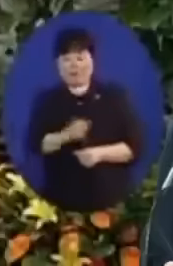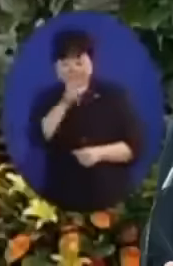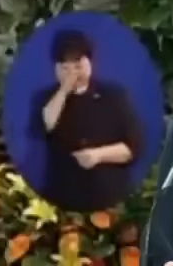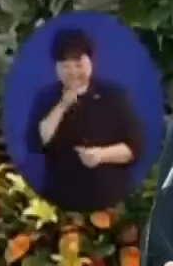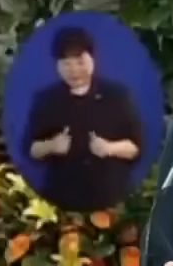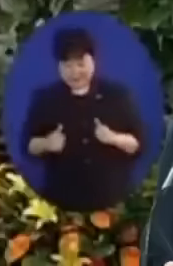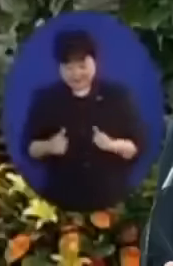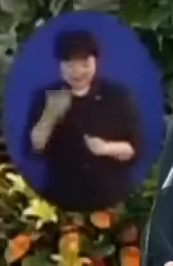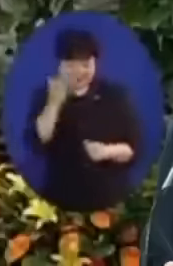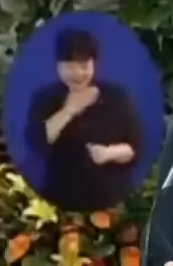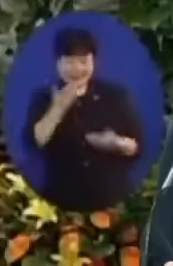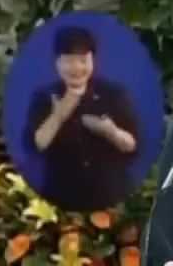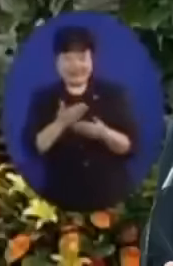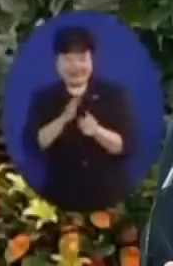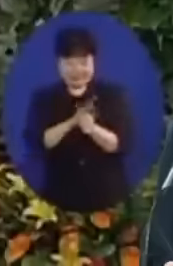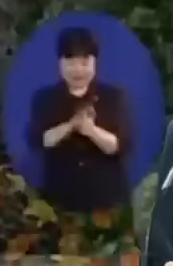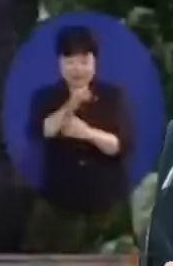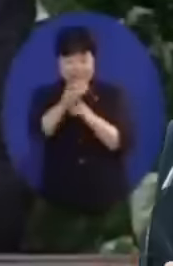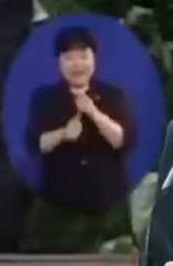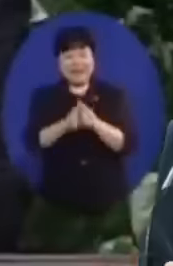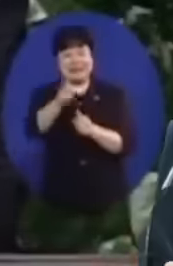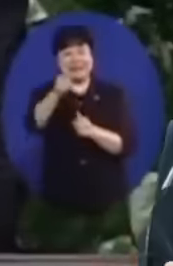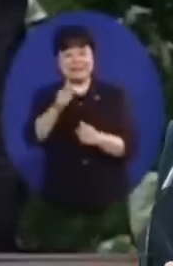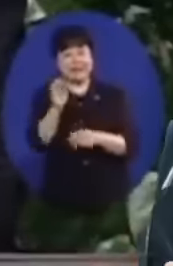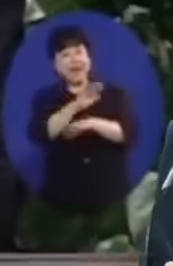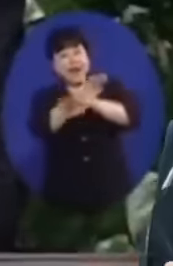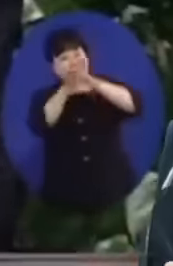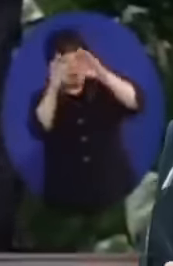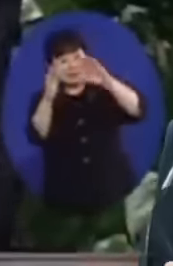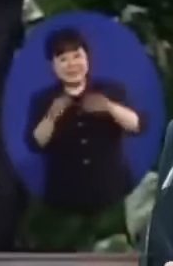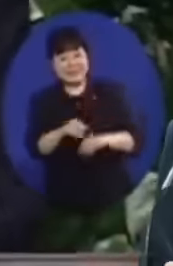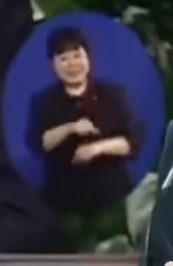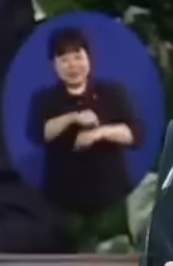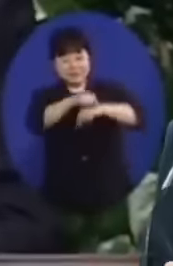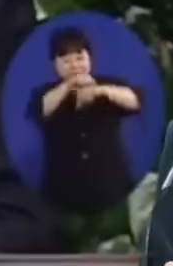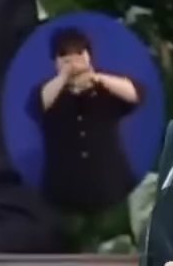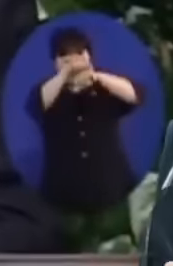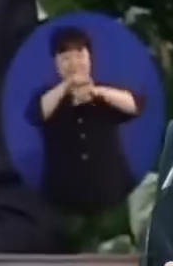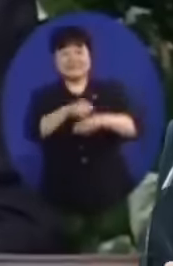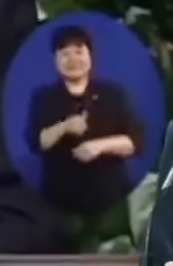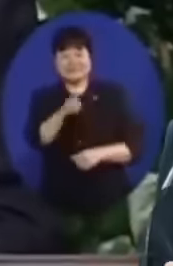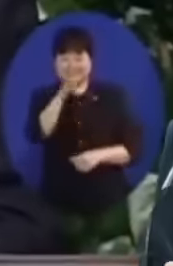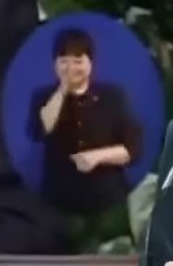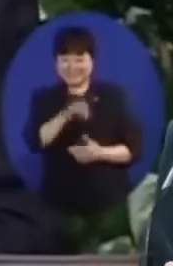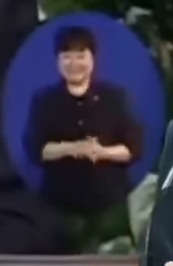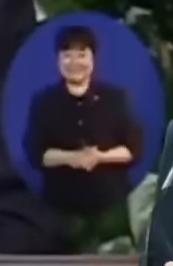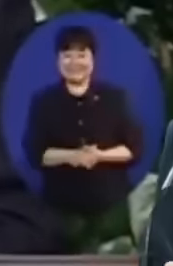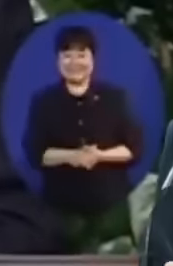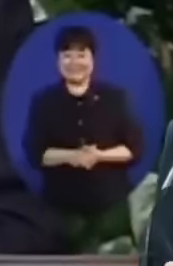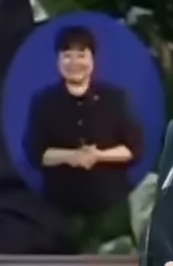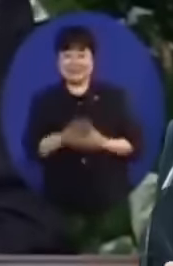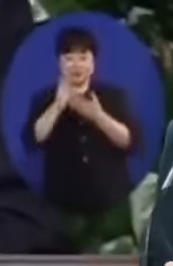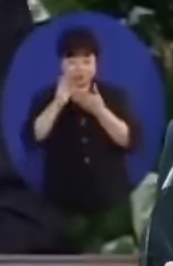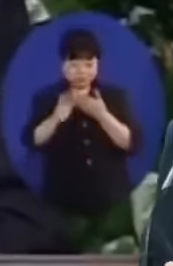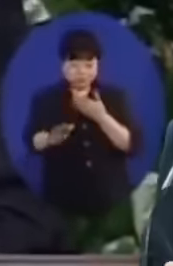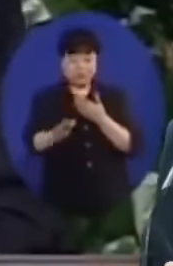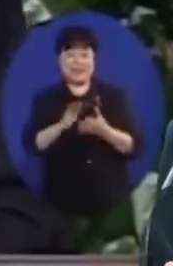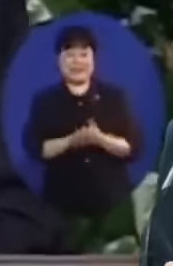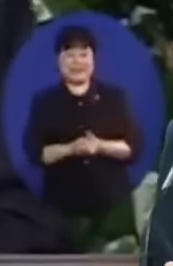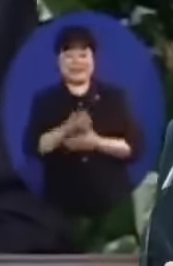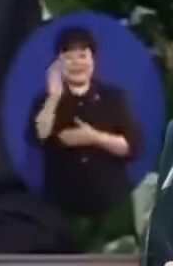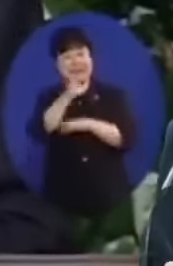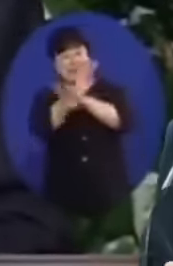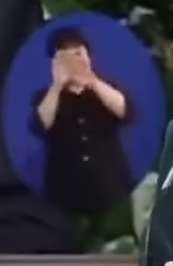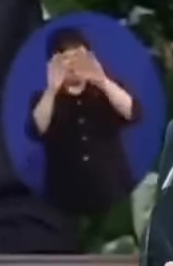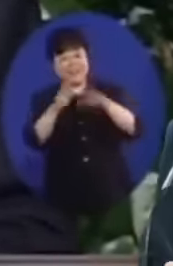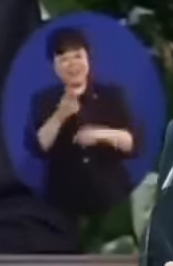일을 많이 하면 하늘에 다 쌓여 있는 것입니다. 다 나중에 여러분 하늘에